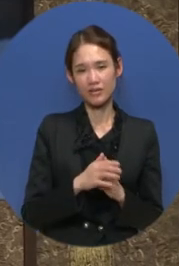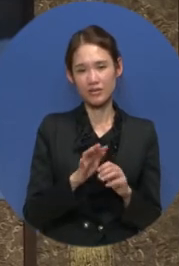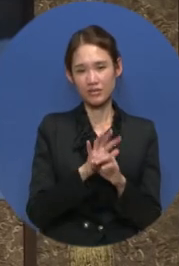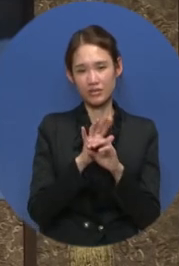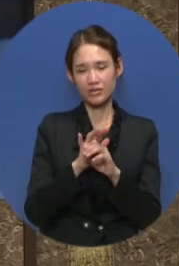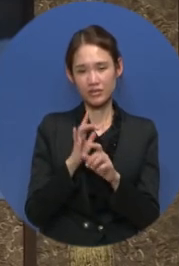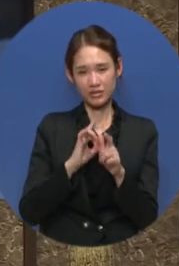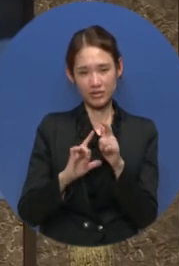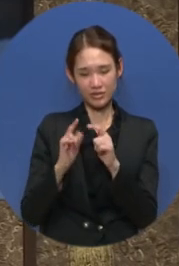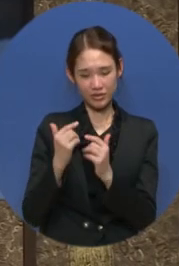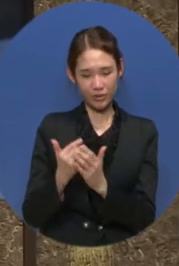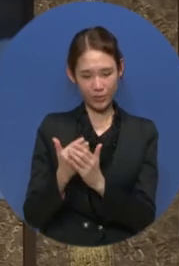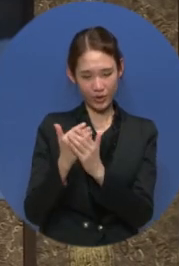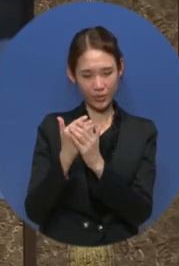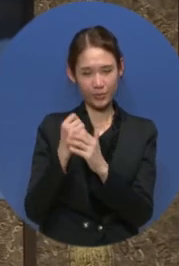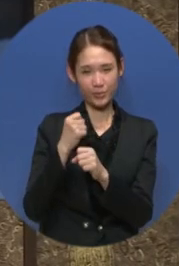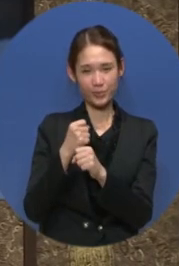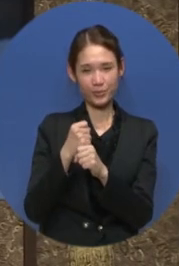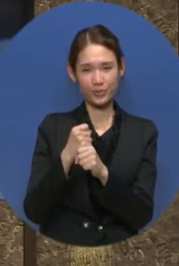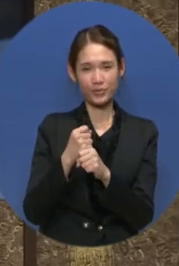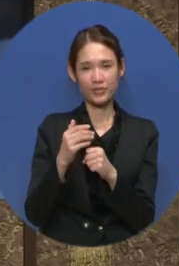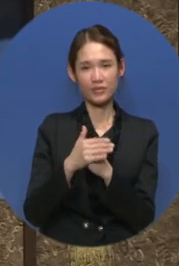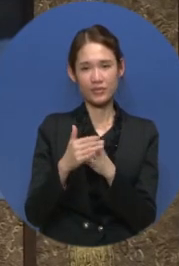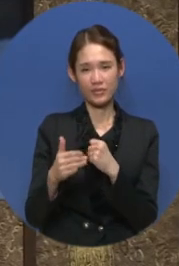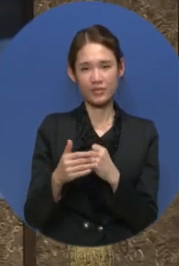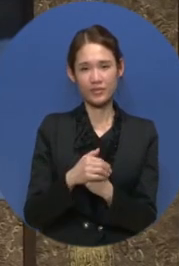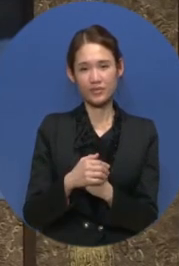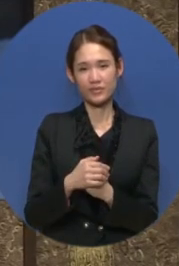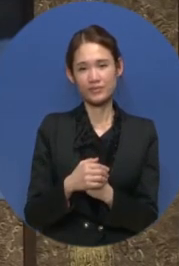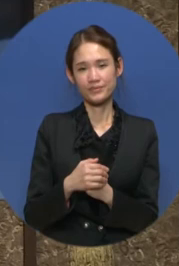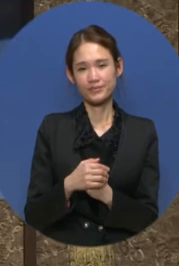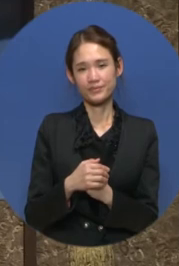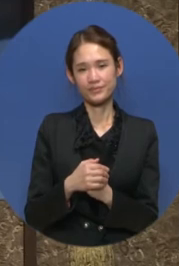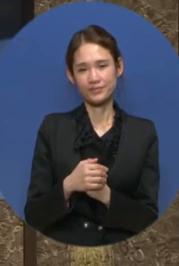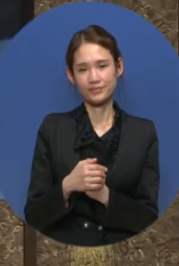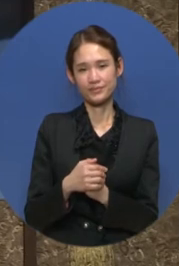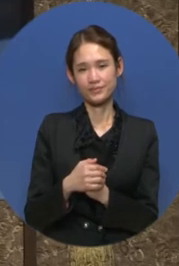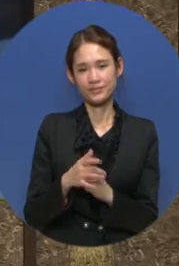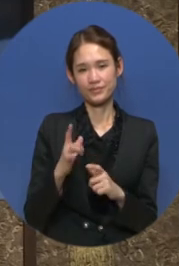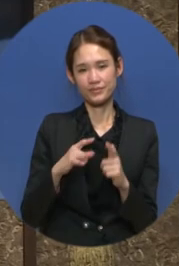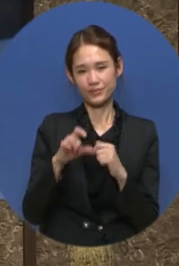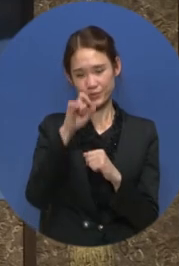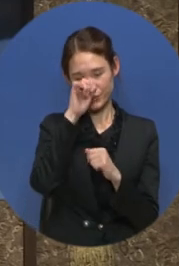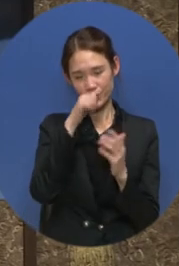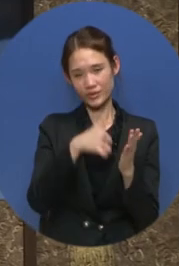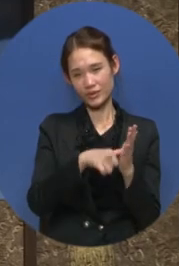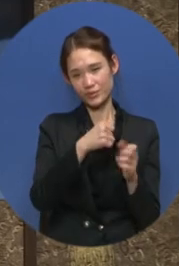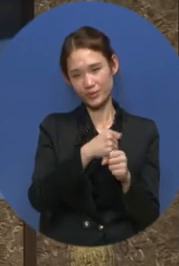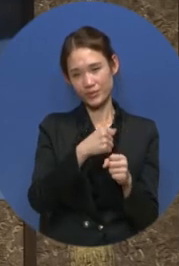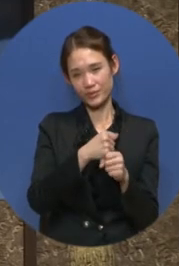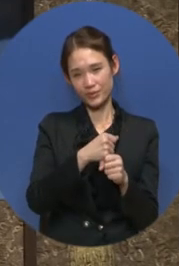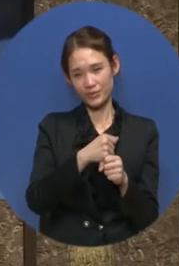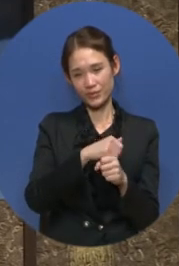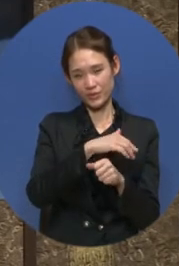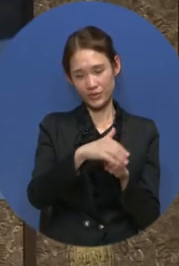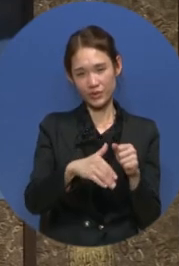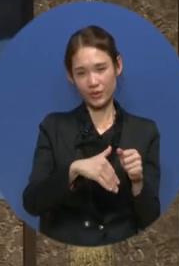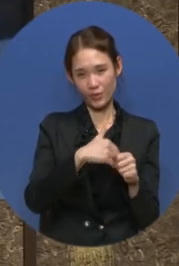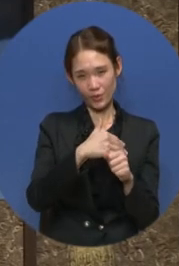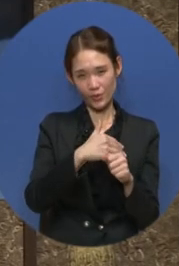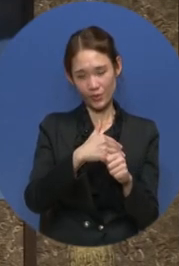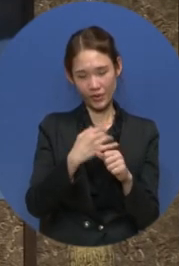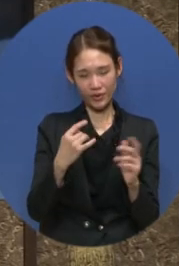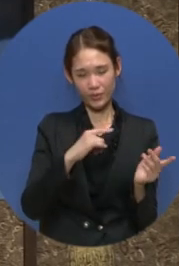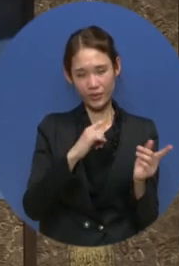그 제품을 좀 업그레이드 시켜가지고 더 좋은 제품들을 많이 개발을 해서